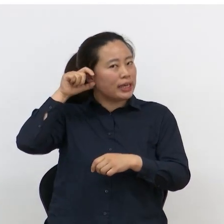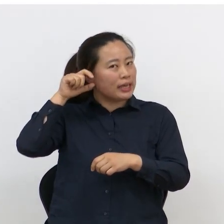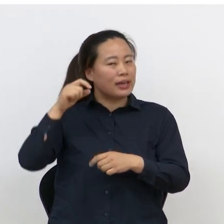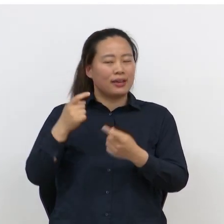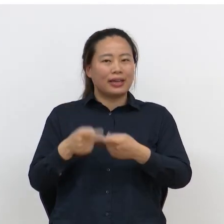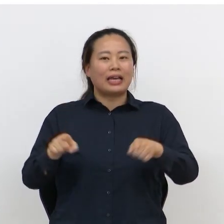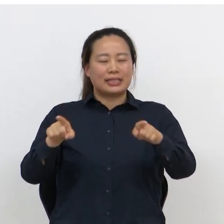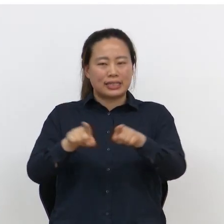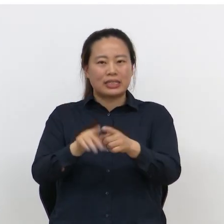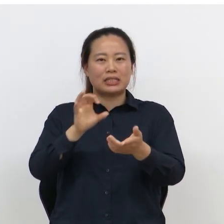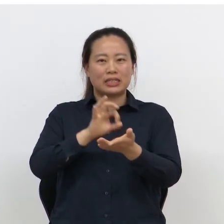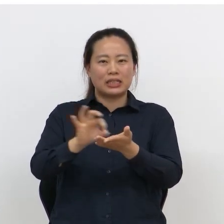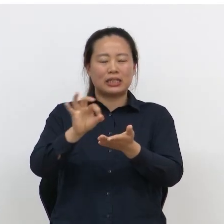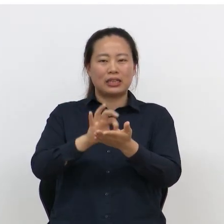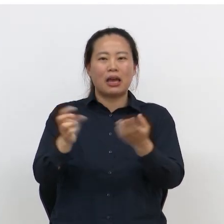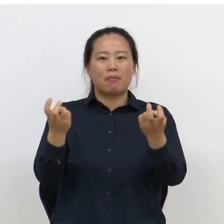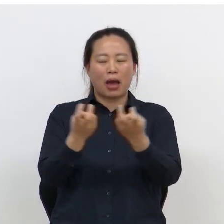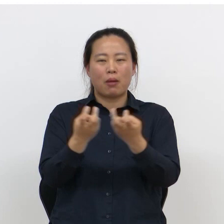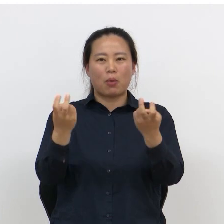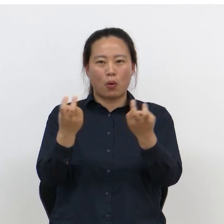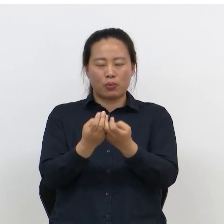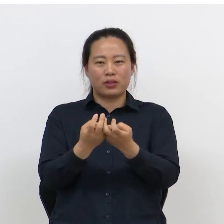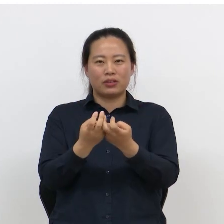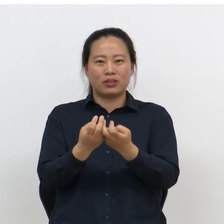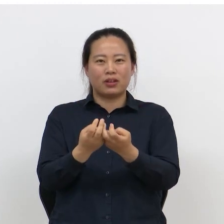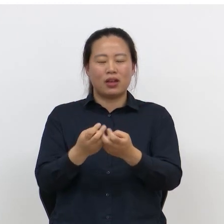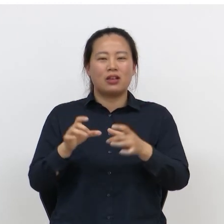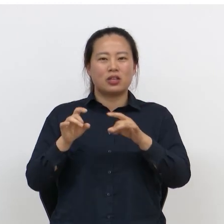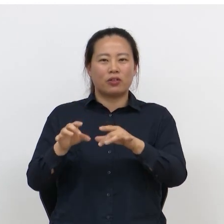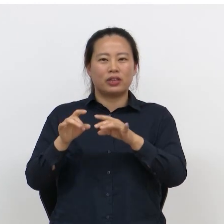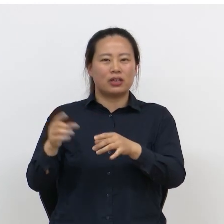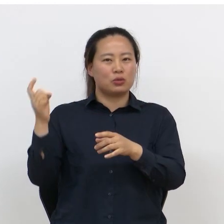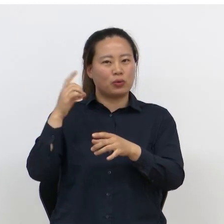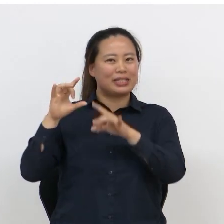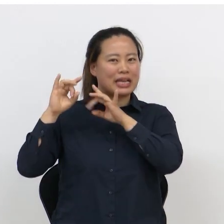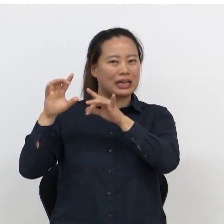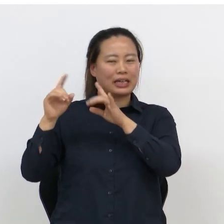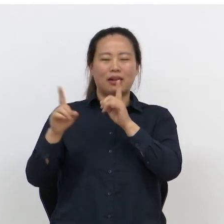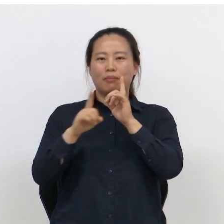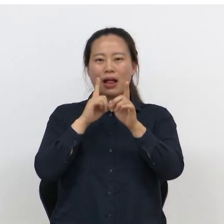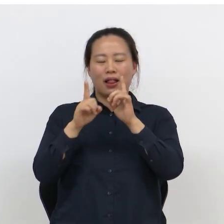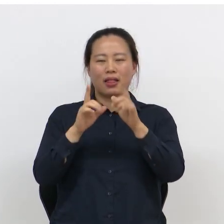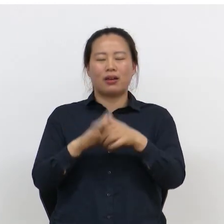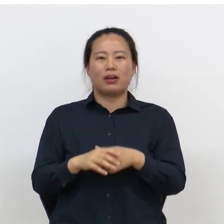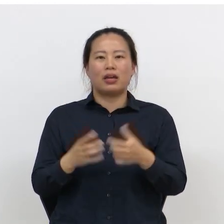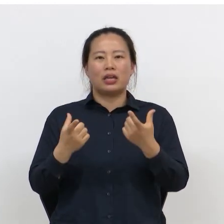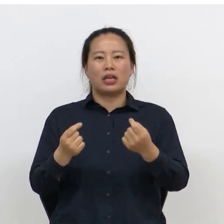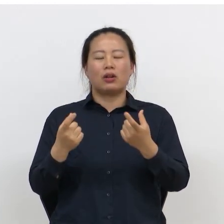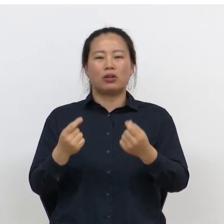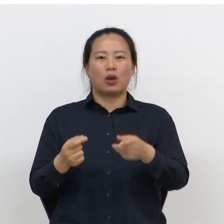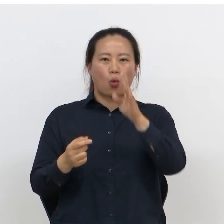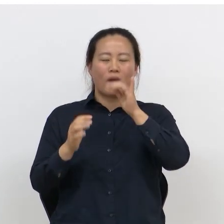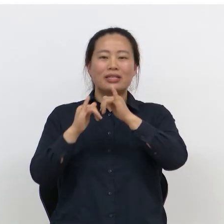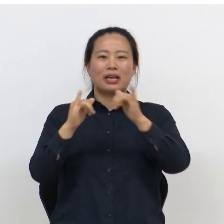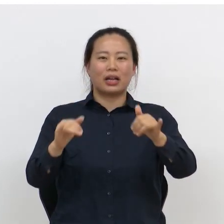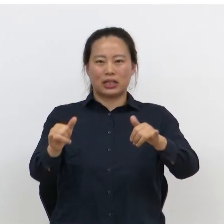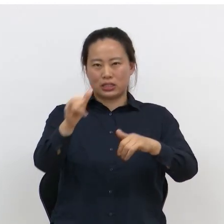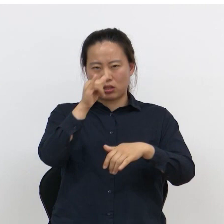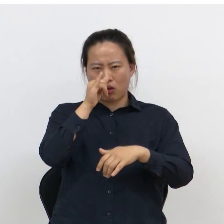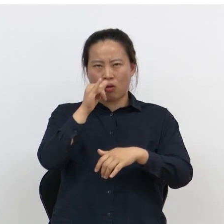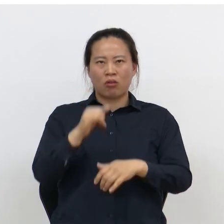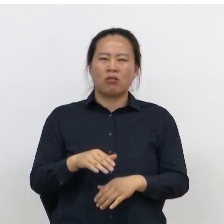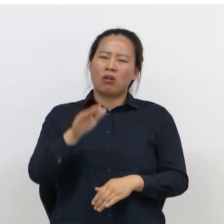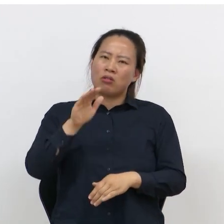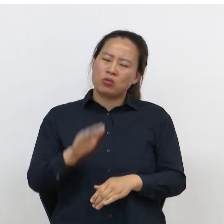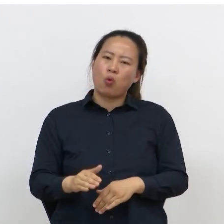방식을 전기 소리 자극이라고 명칭하는 것입니다. 이런 환자가 간혹 있습니다. 저음은